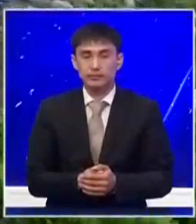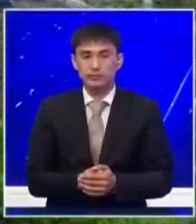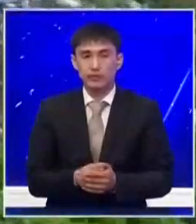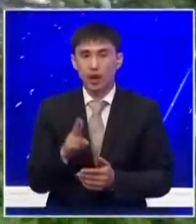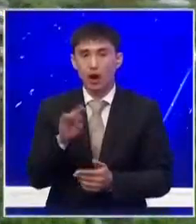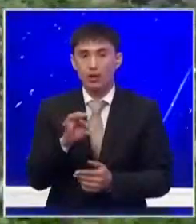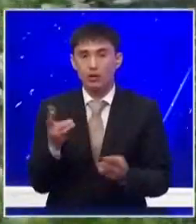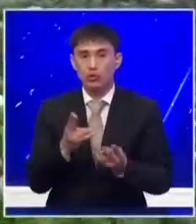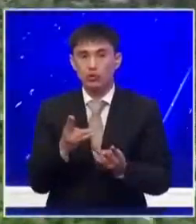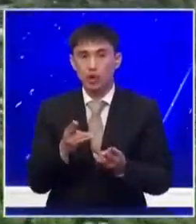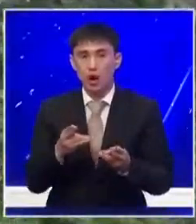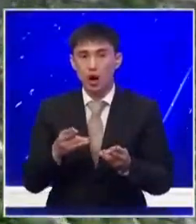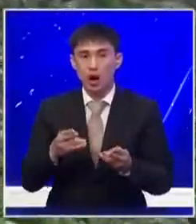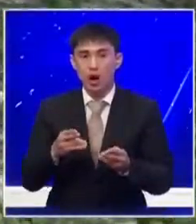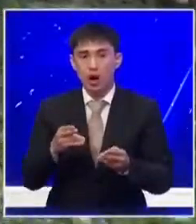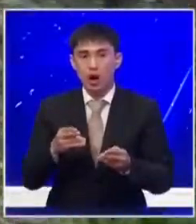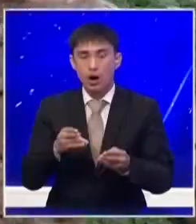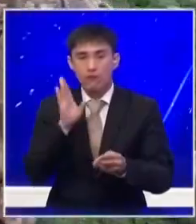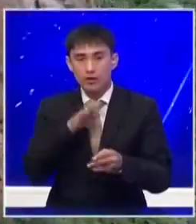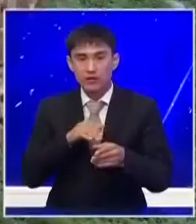Канал нужного объема вообще не выдерживает.